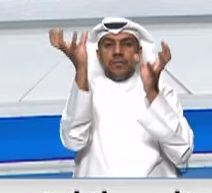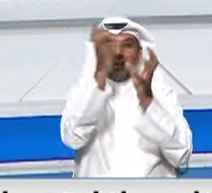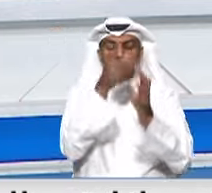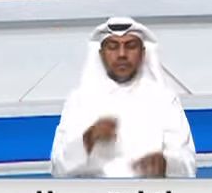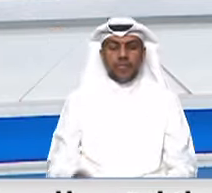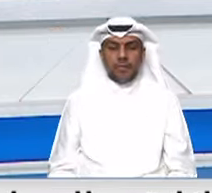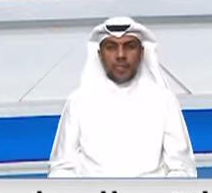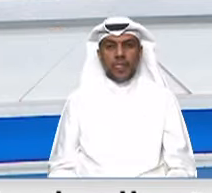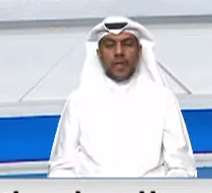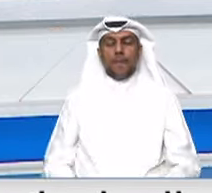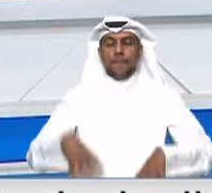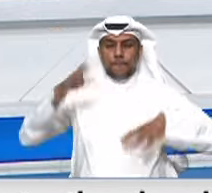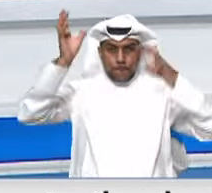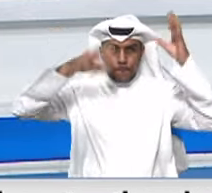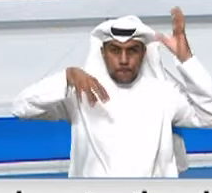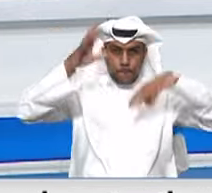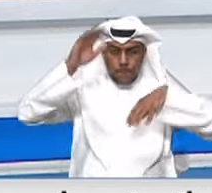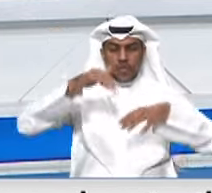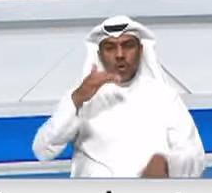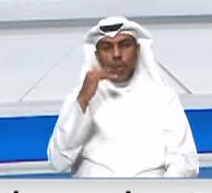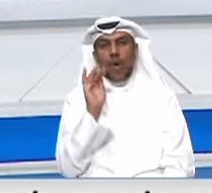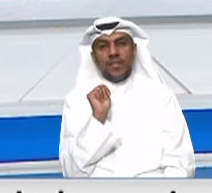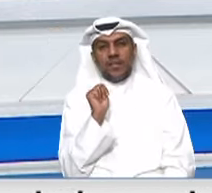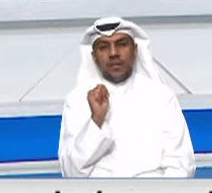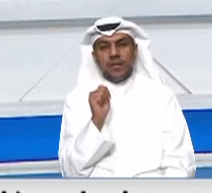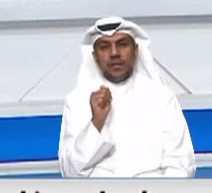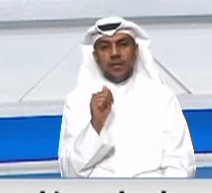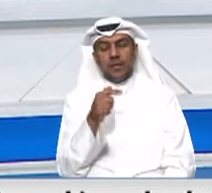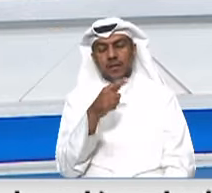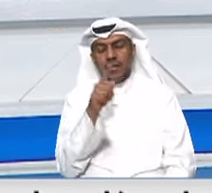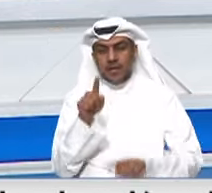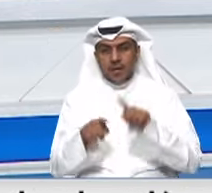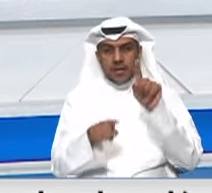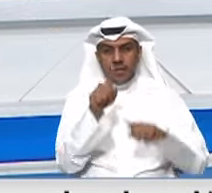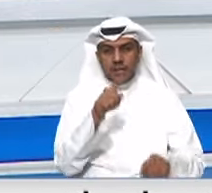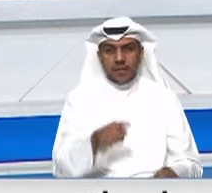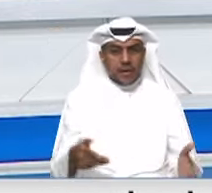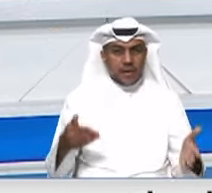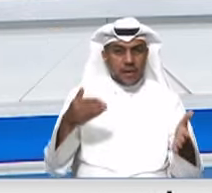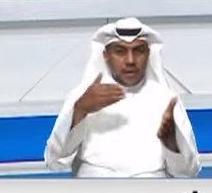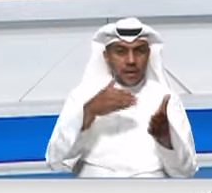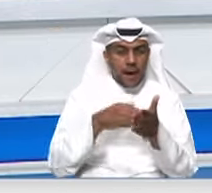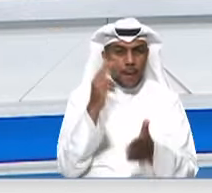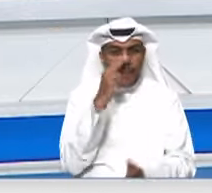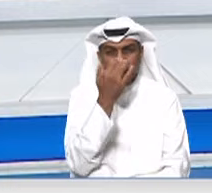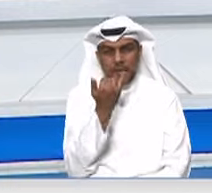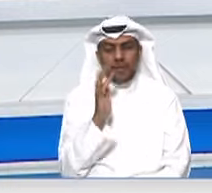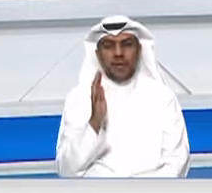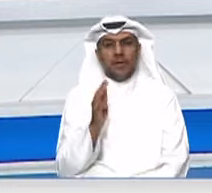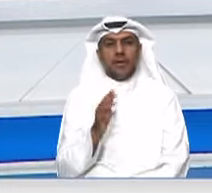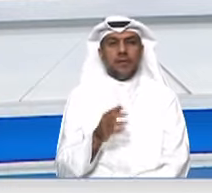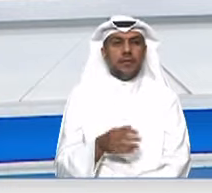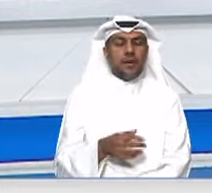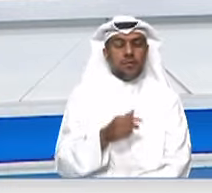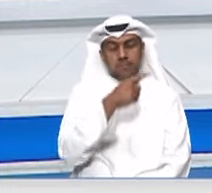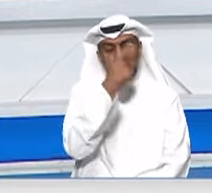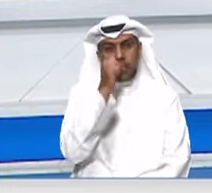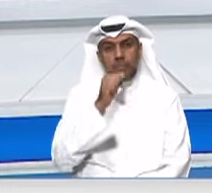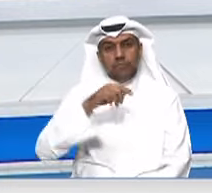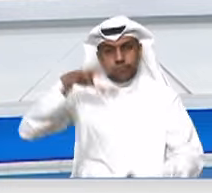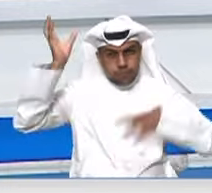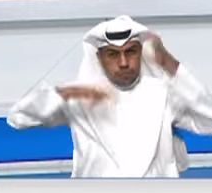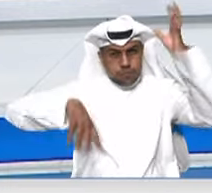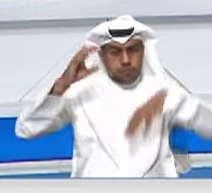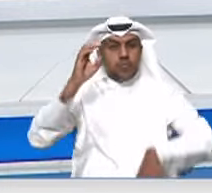أمطار متوسطة بشكل عام خفيفة على بعض المناطق. في آخر ساعات النهار قد تكون أمطار غزيرة على أقصى